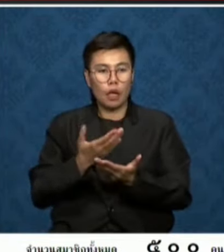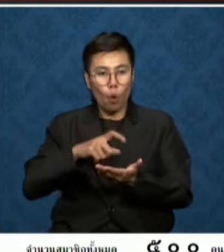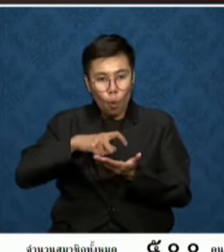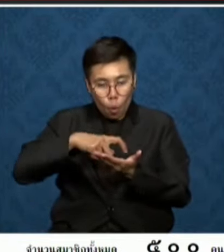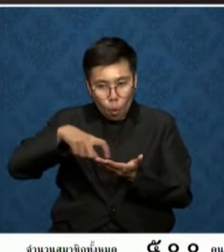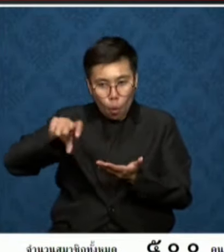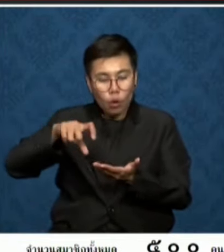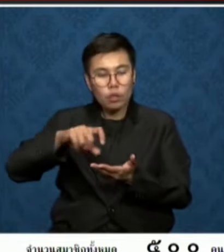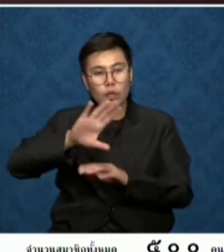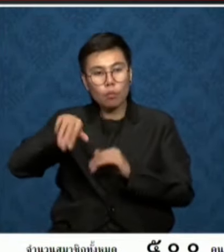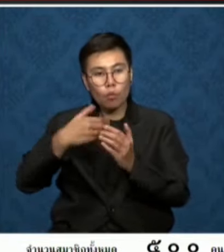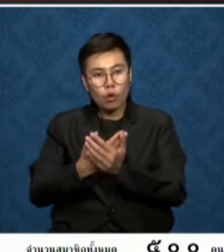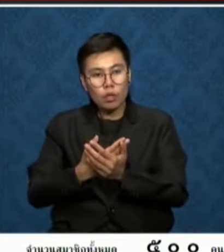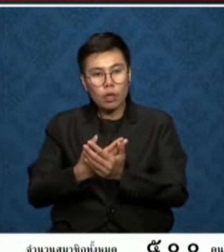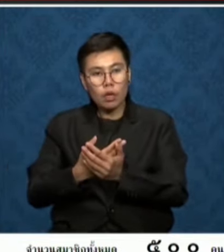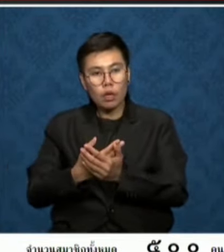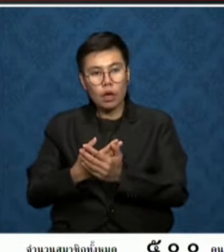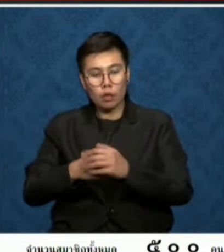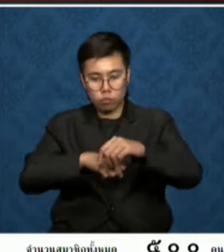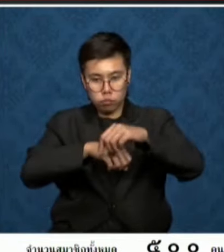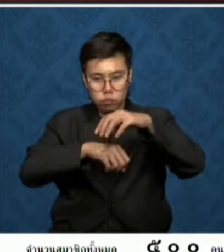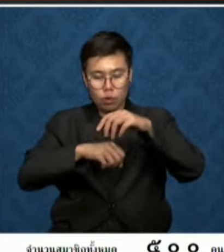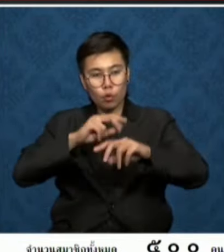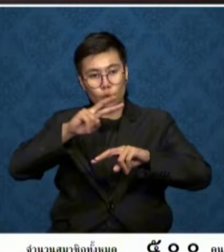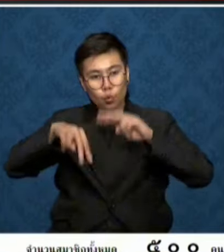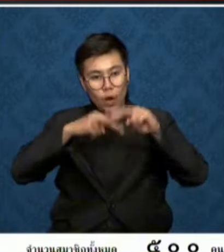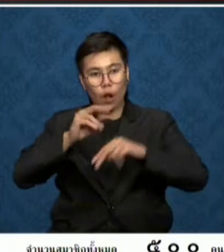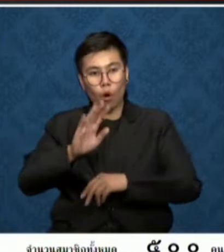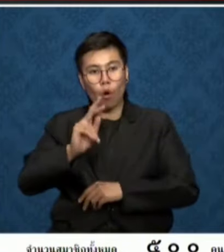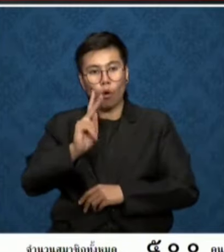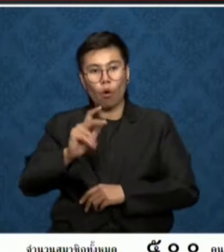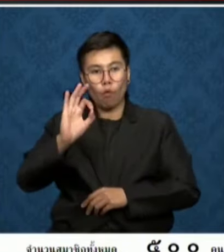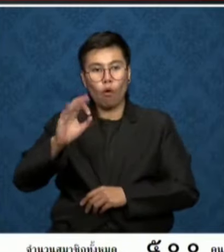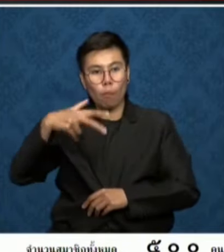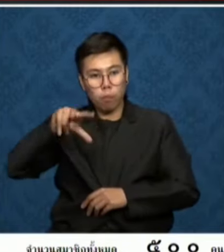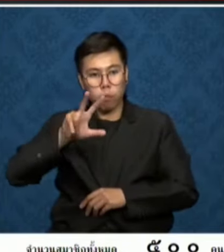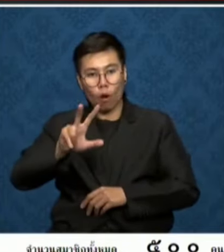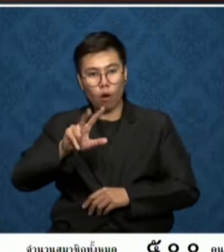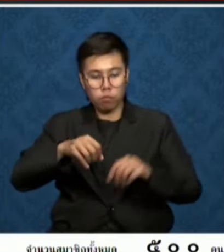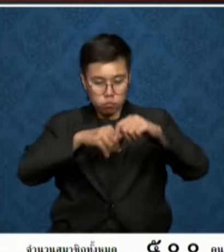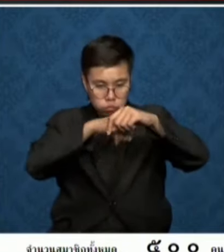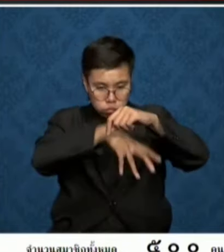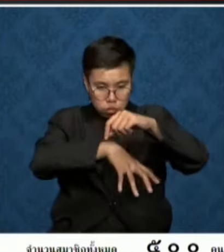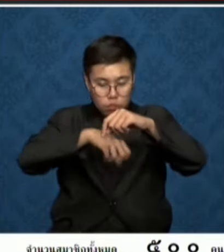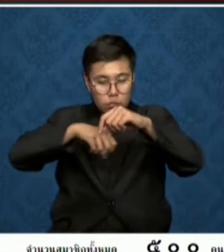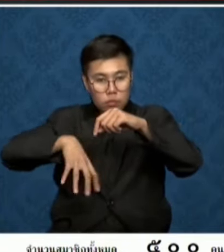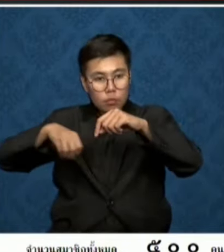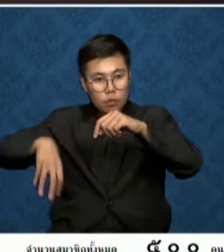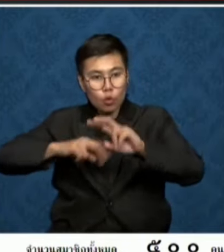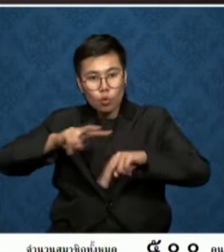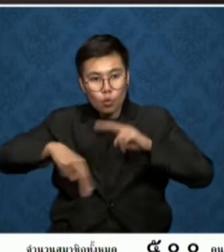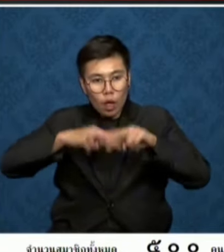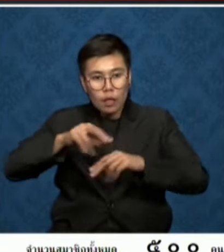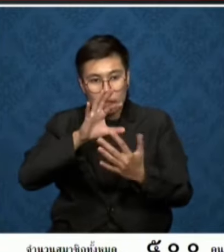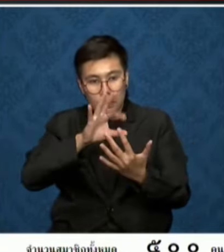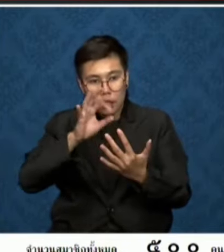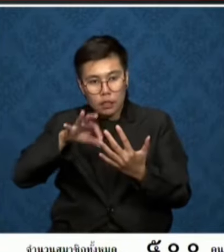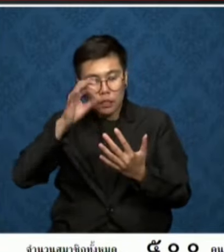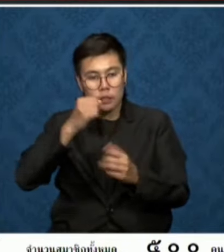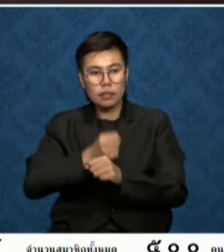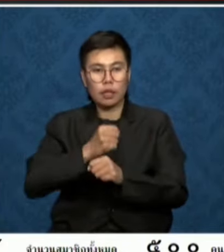ขนาดเล็กทั้งหมดนะครับให้ไปอยู่ภายใต้การดูแลของการไฟฟ้าส่วนภูมิภาคเพื่อที่จะทําให้กระบวนการการคัดเลือกการก่อสร้